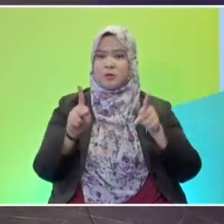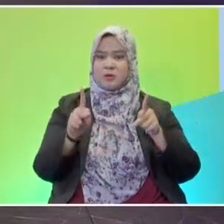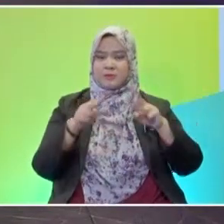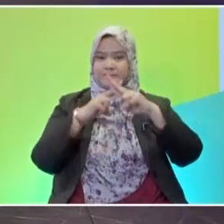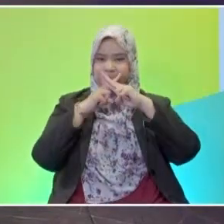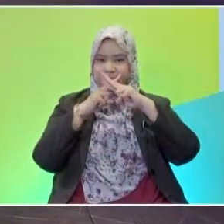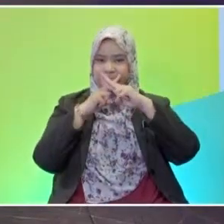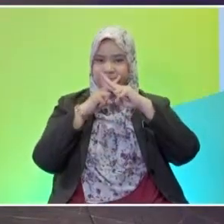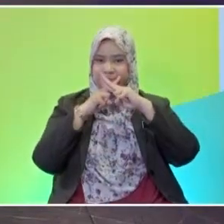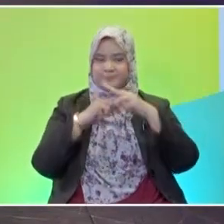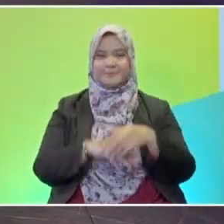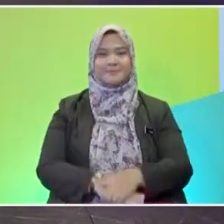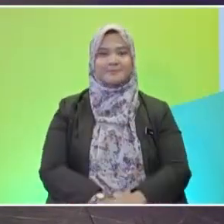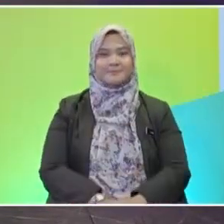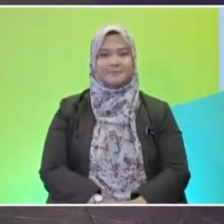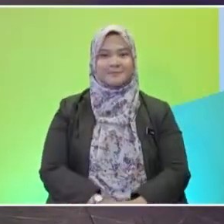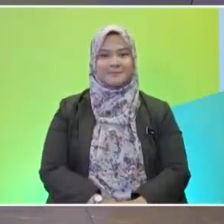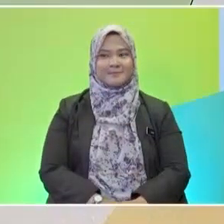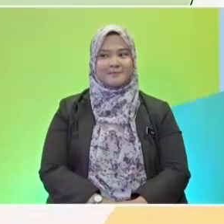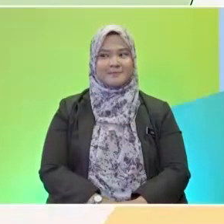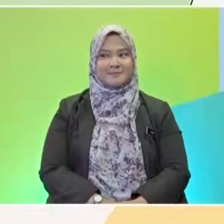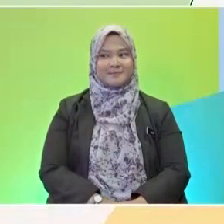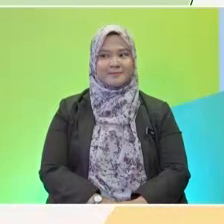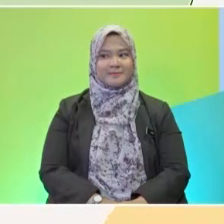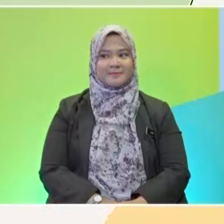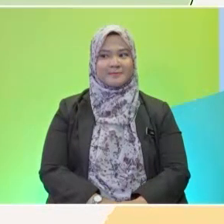Ayo sama-sama ada saksikan yang ketiga